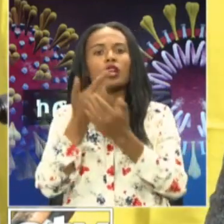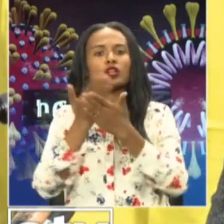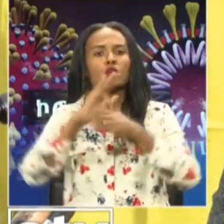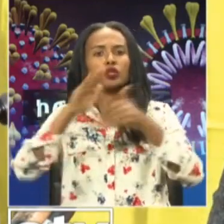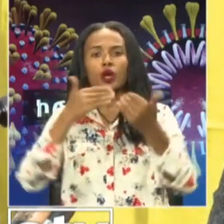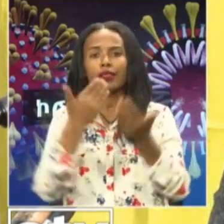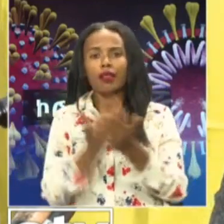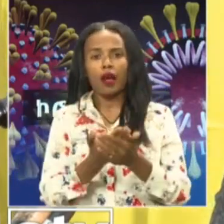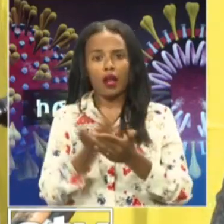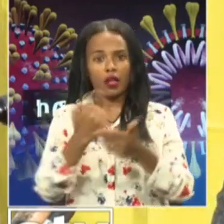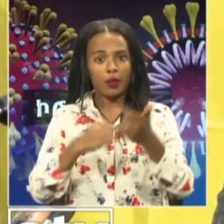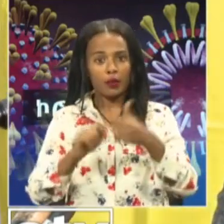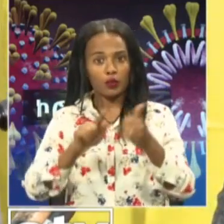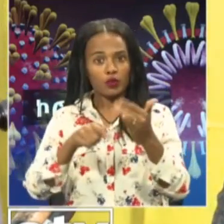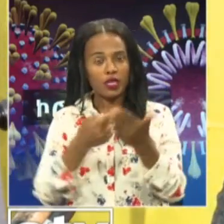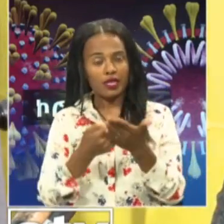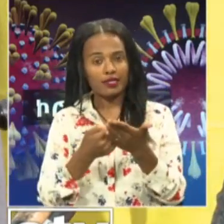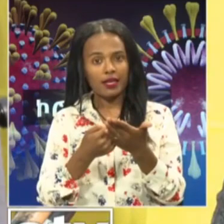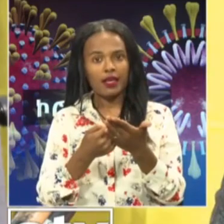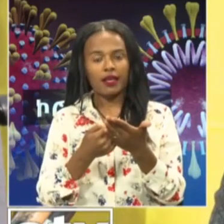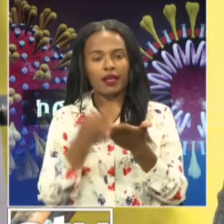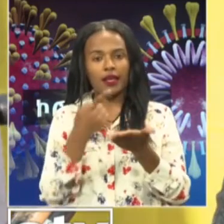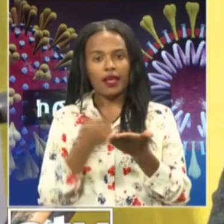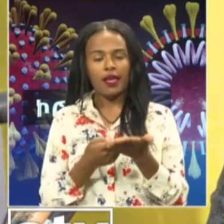በአጠቃላይ የመጡት። ስለዚህ ይሄ